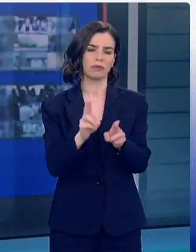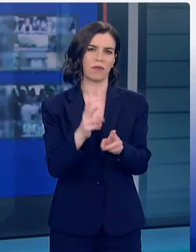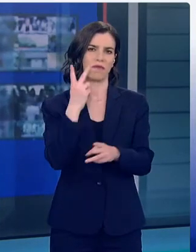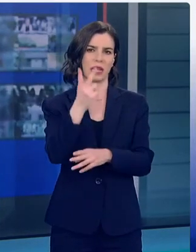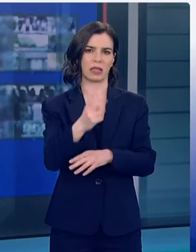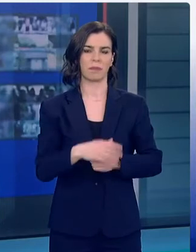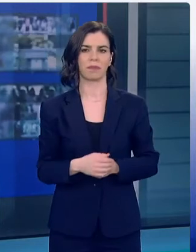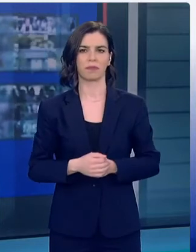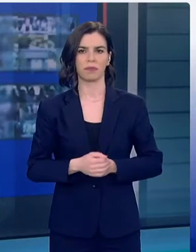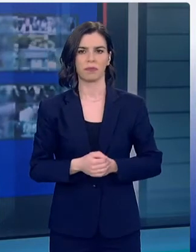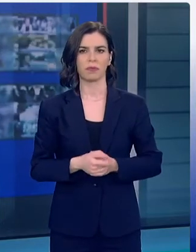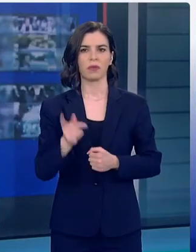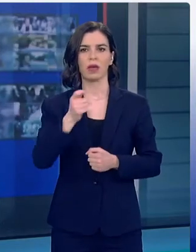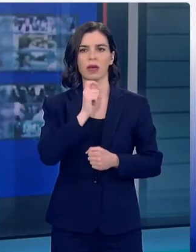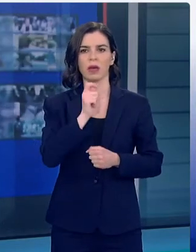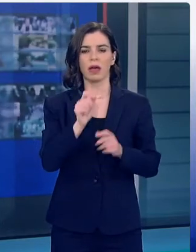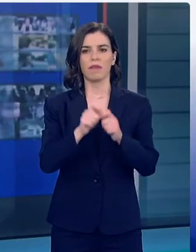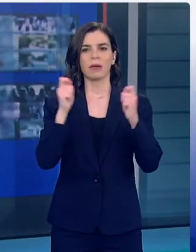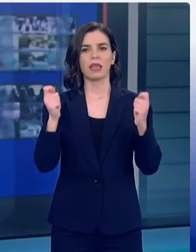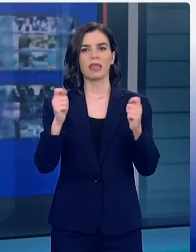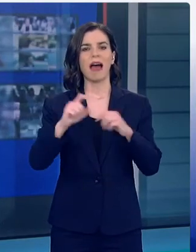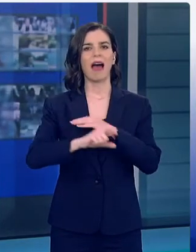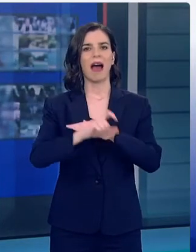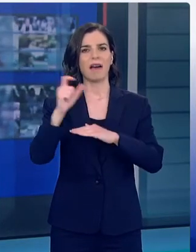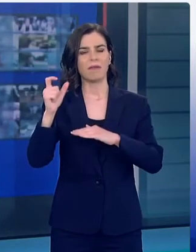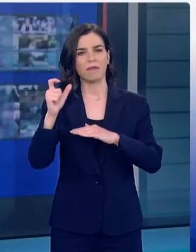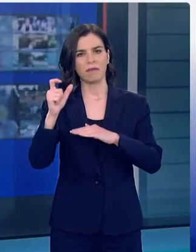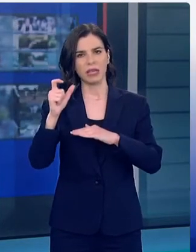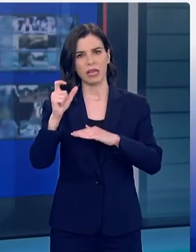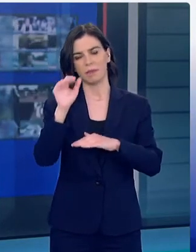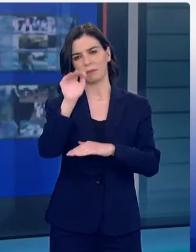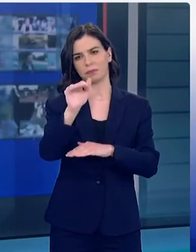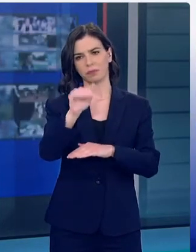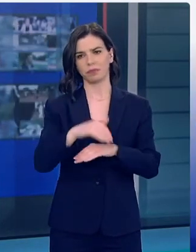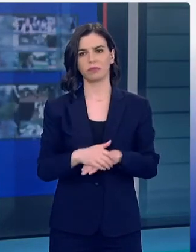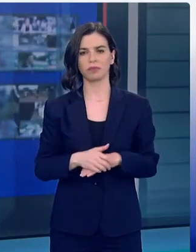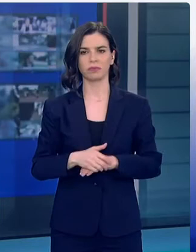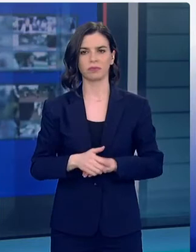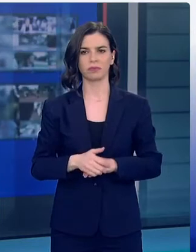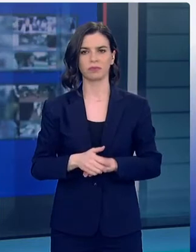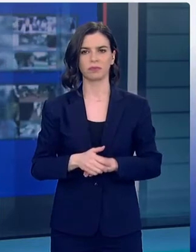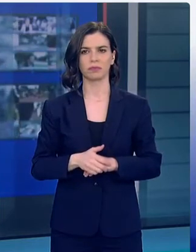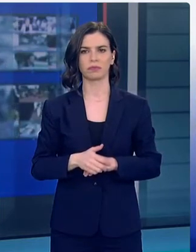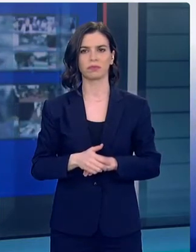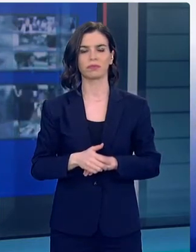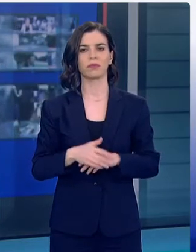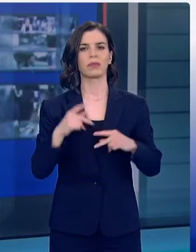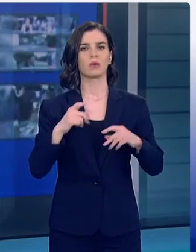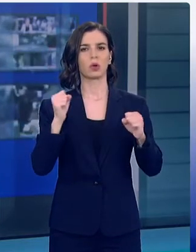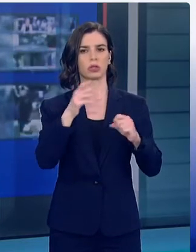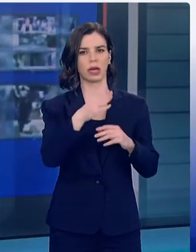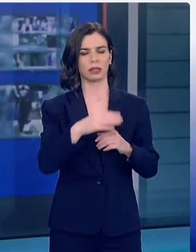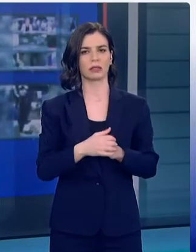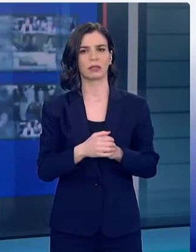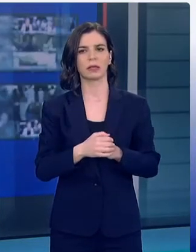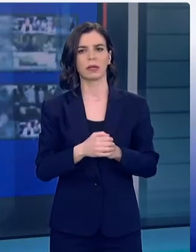Ο κύριος Αντωνογιαννάκης από την εφημερίδα Αυγή και το ραδιοφωνικό σταθμό στο Κόκκινο. Κύριε Κοντουζαμάνη, επιμένοντας το κρίσιμο ζήτημα